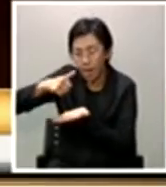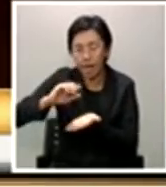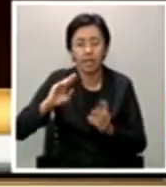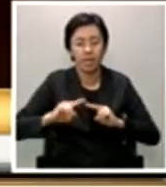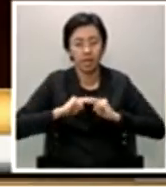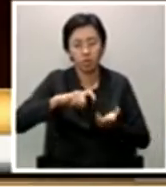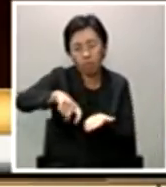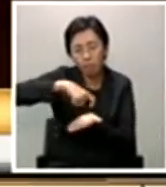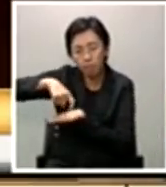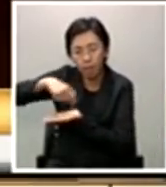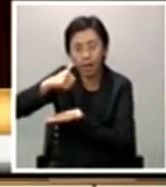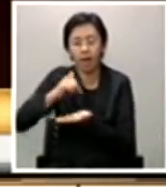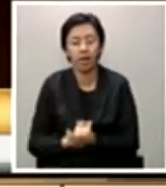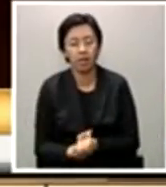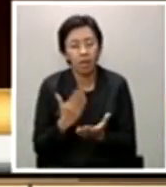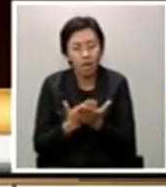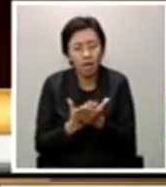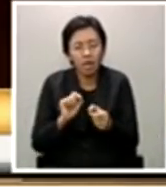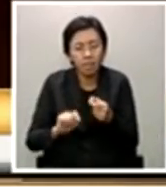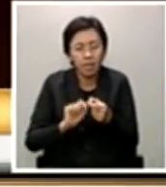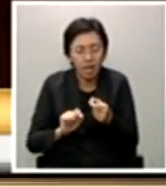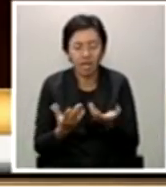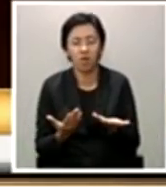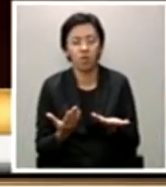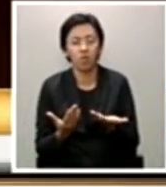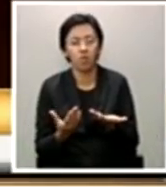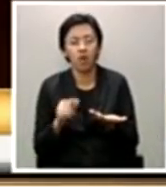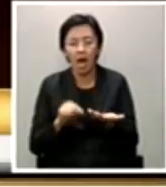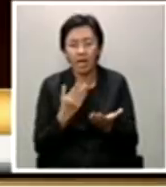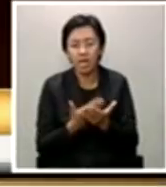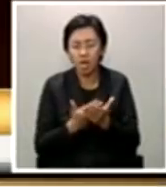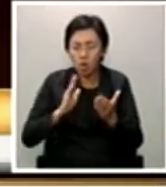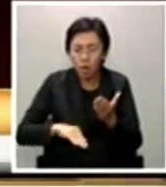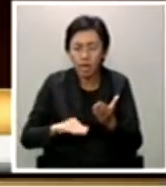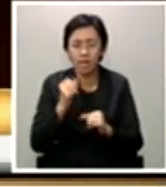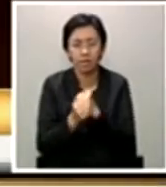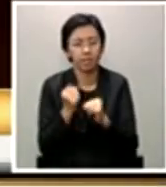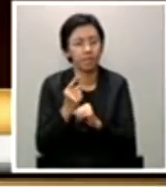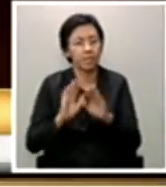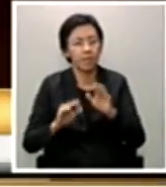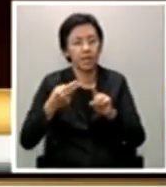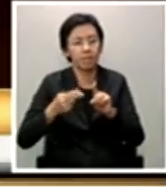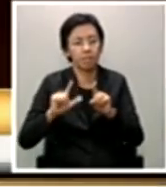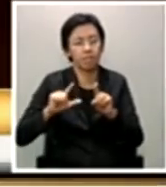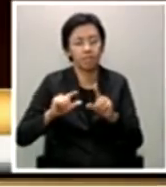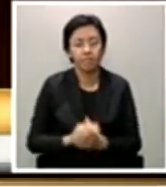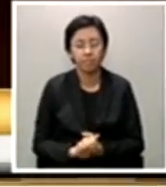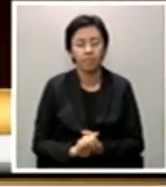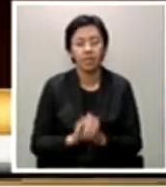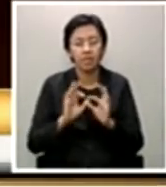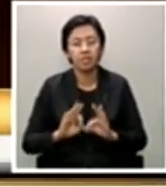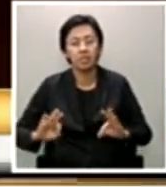ได้มันลดต้นทุนของ transaction cost เนี่ยเป็นหมื่นๆล้านต่อปีแต่ที่สำคั